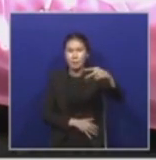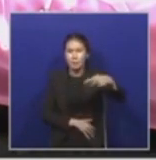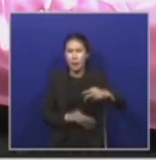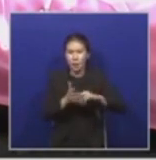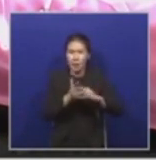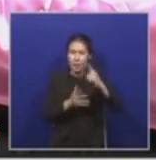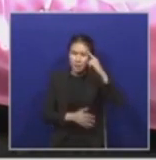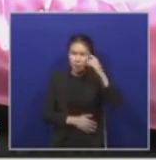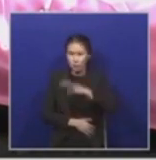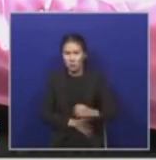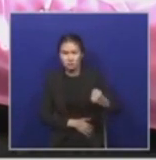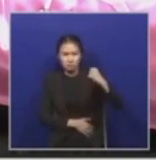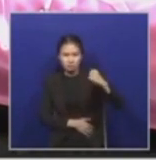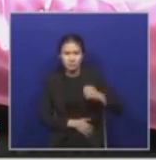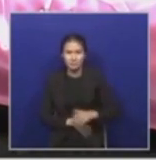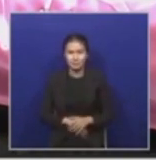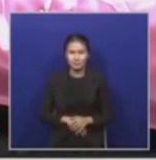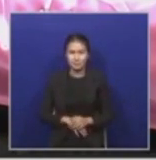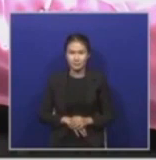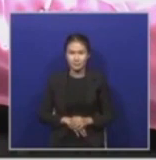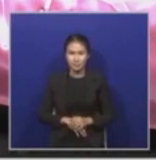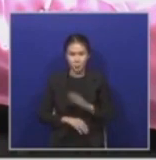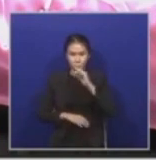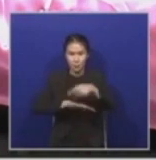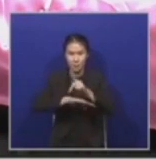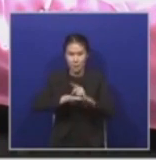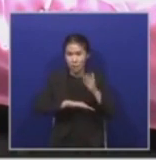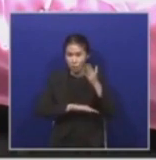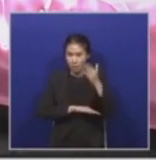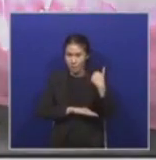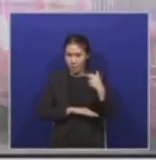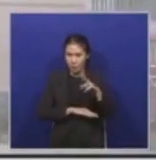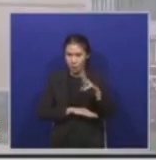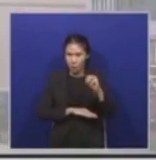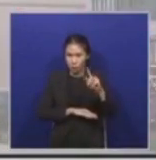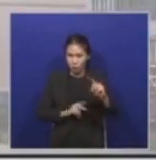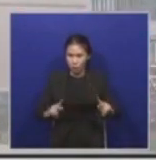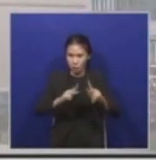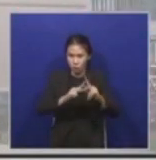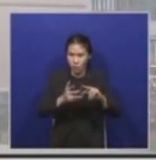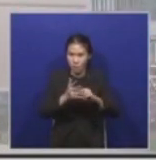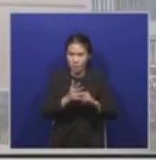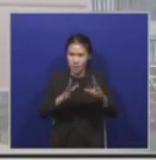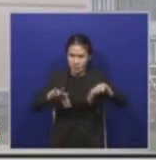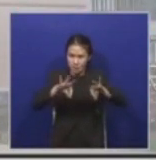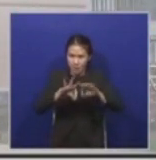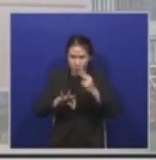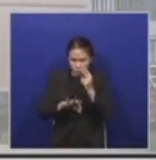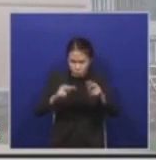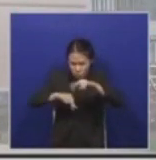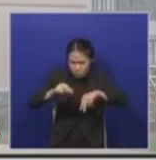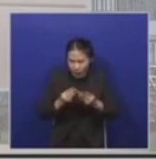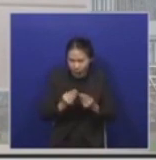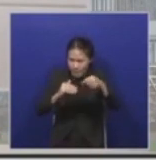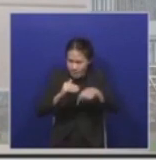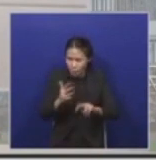ได้มีพลังท่านประธานครับท่านประธานได้มีโอกาสเป็นรัฐมนตรีว่าการกระทรวงการคลังตรวจให้ละเอียดเลยนะฮะอย่าปล่อยให้ผ่านนะท่านประธานตัดเงินงบ